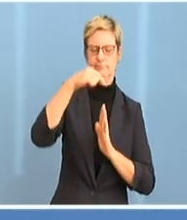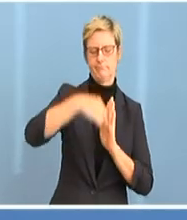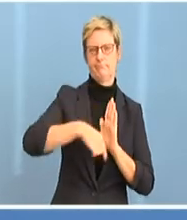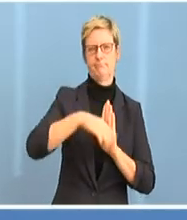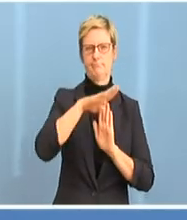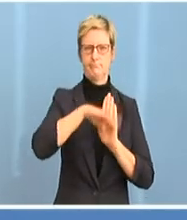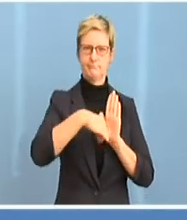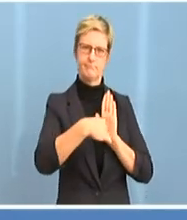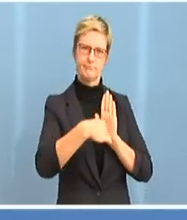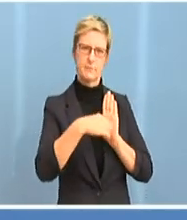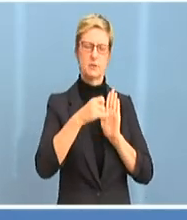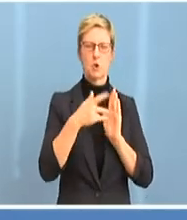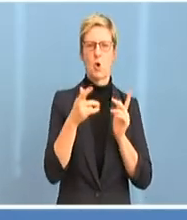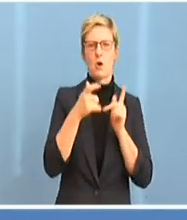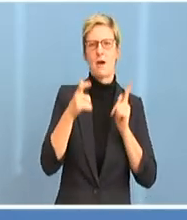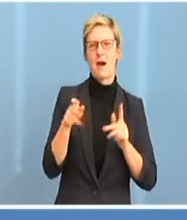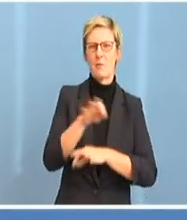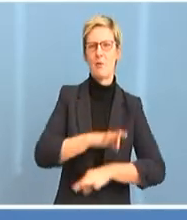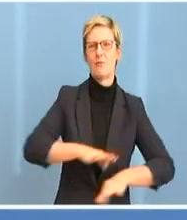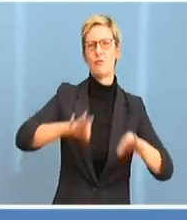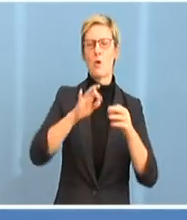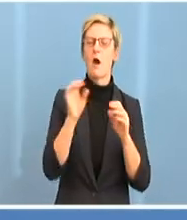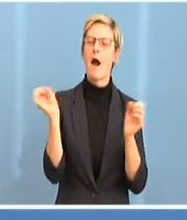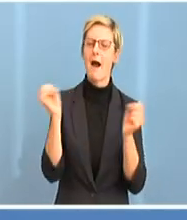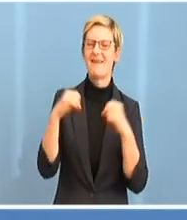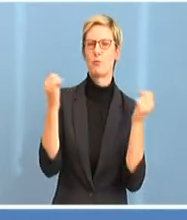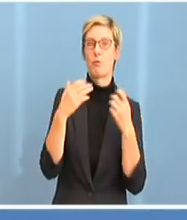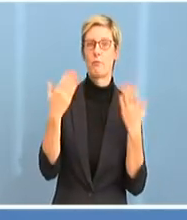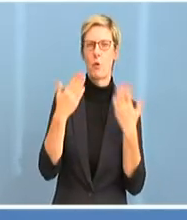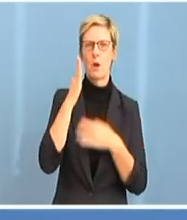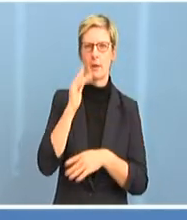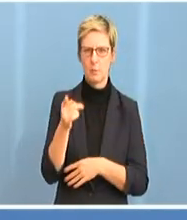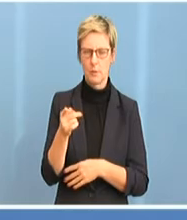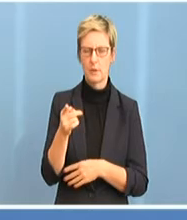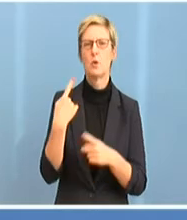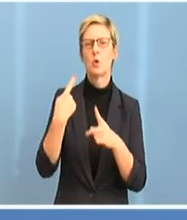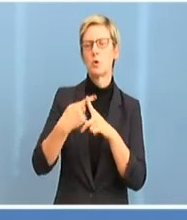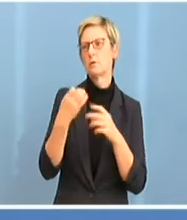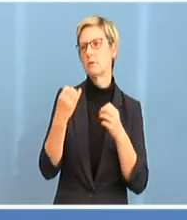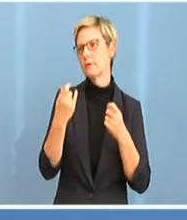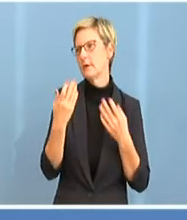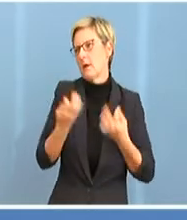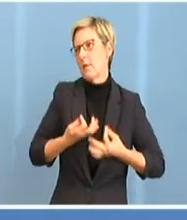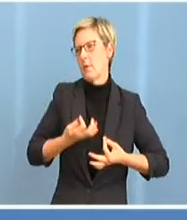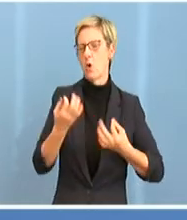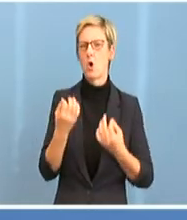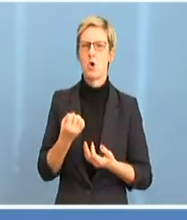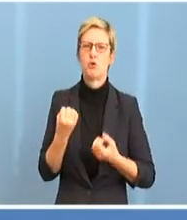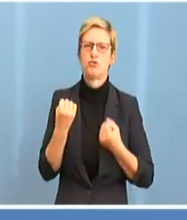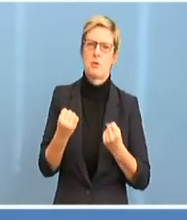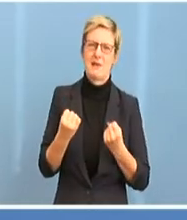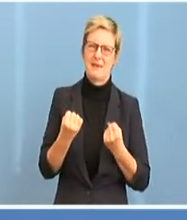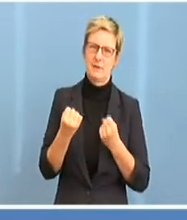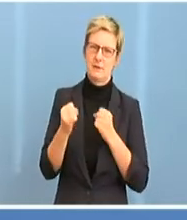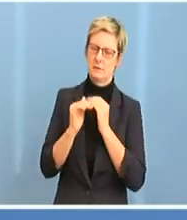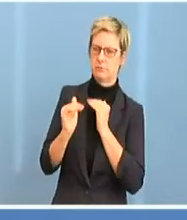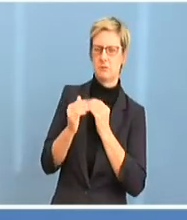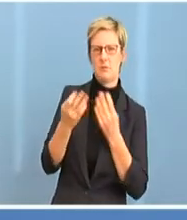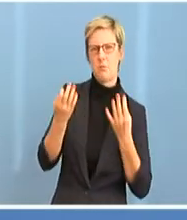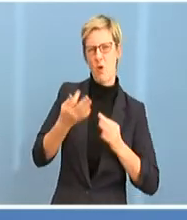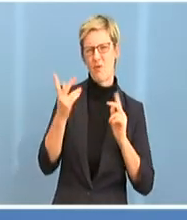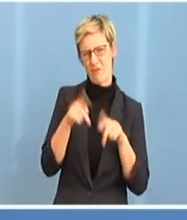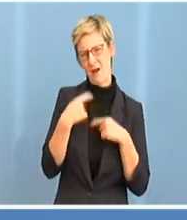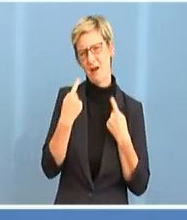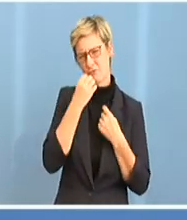den Rahmen gibt für eine Einigung in Libyen und die notwendige Stabilität, die dort nötig ist, die wir uns alle